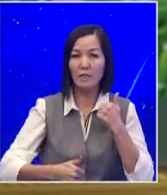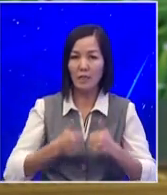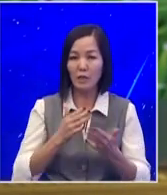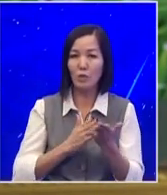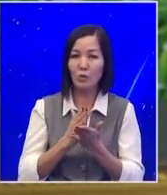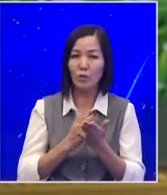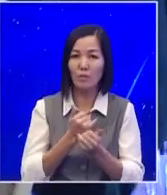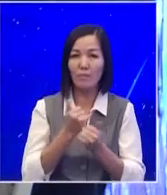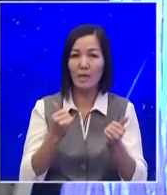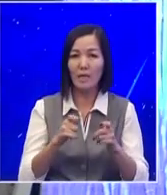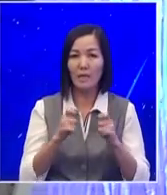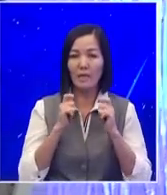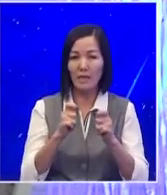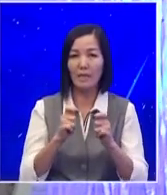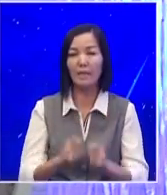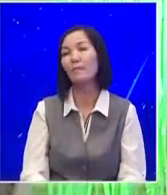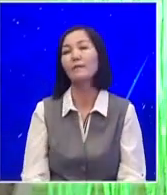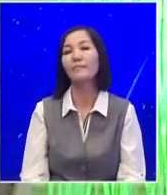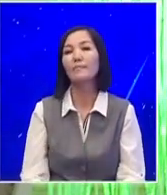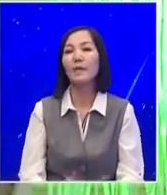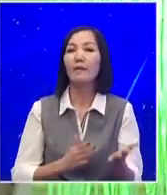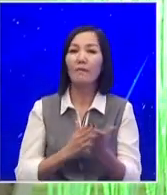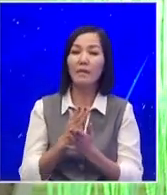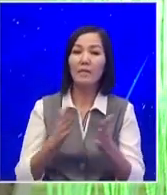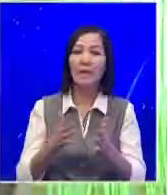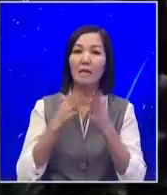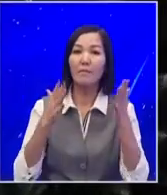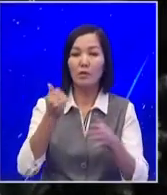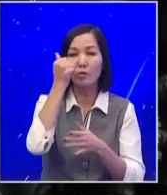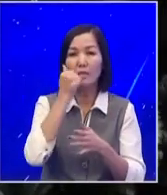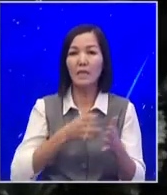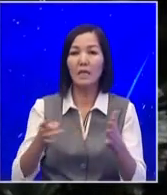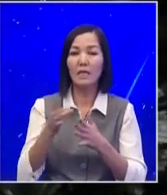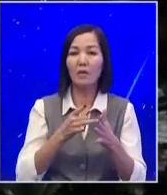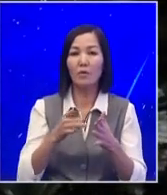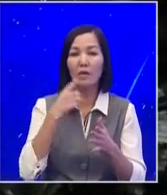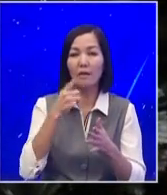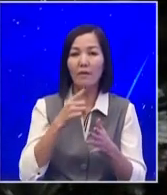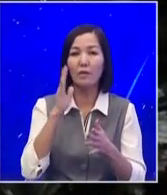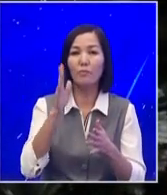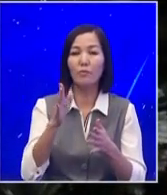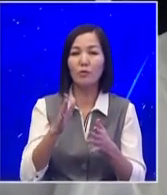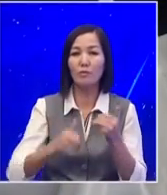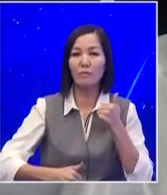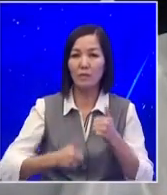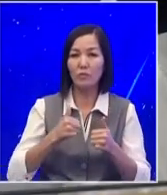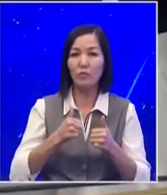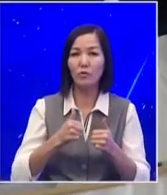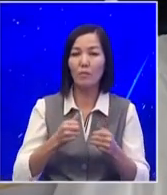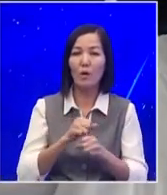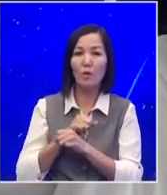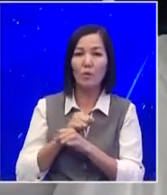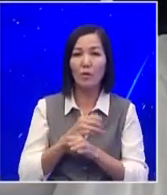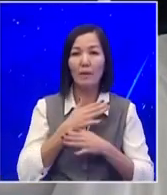наградами. В свою очередь, и ветераны выразили признательность главе региона, отмечая, что, будучи на заслуженном отдыхе,